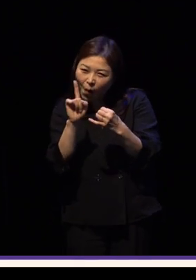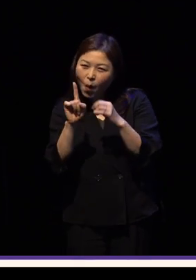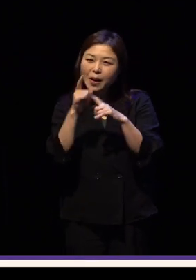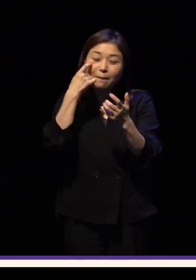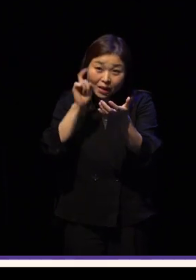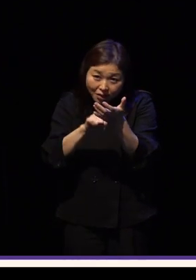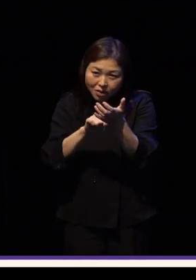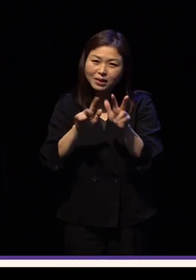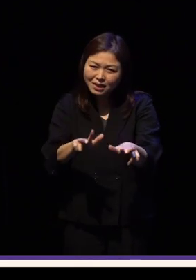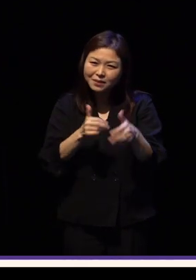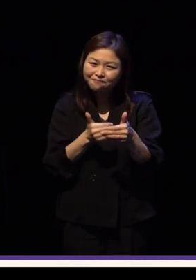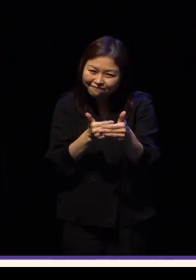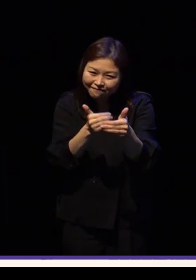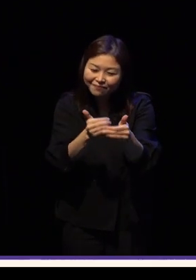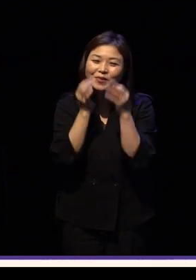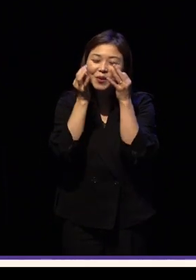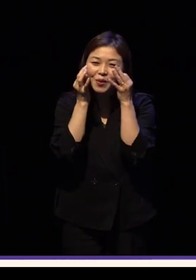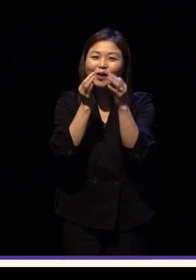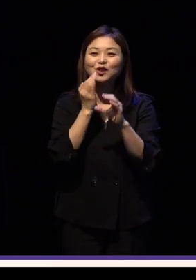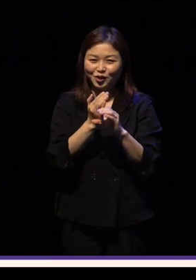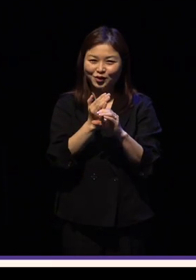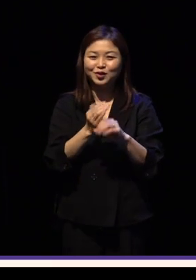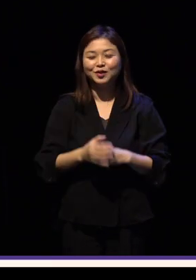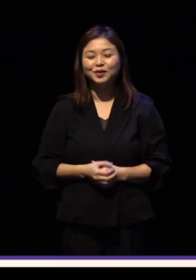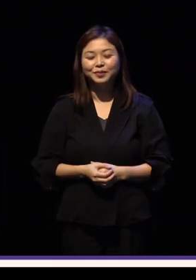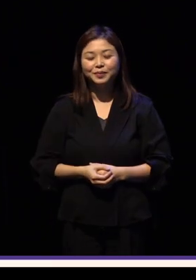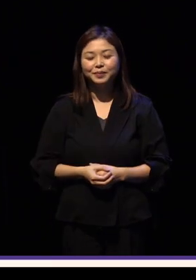과정이다 이렇게 보시면 될 겁니다.